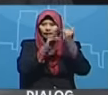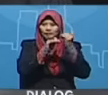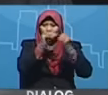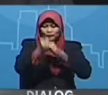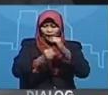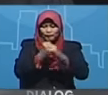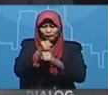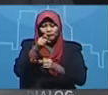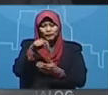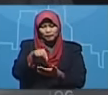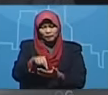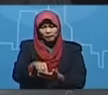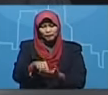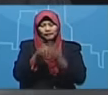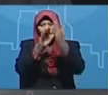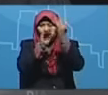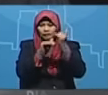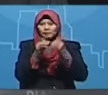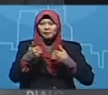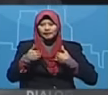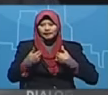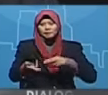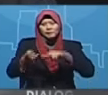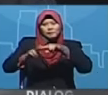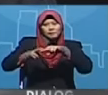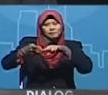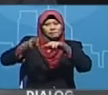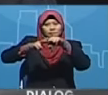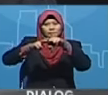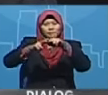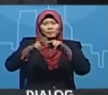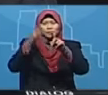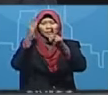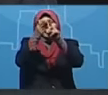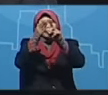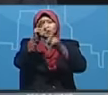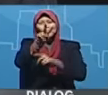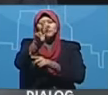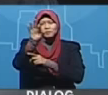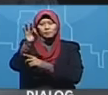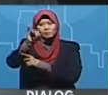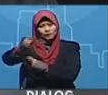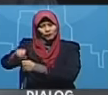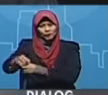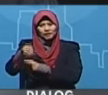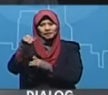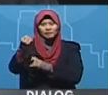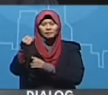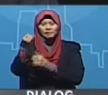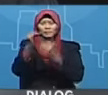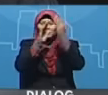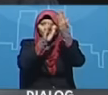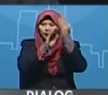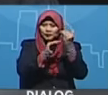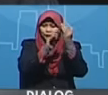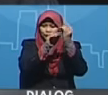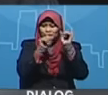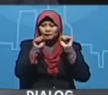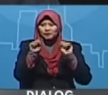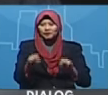kita masih mengharapkan peningkatan. Target kita lebih kurang 29 juta dan kita berharap kita